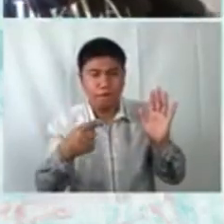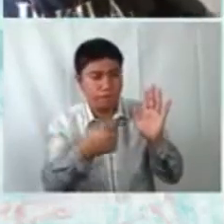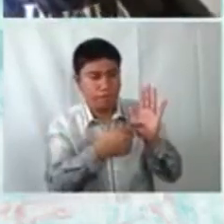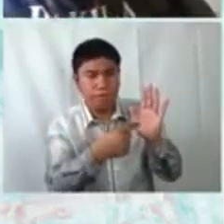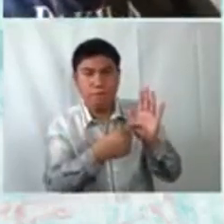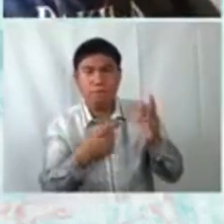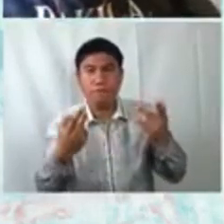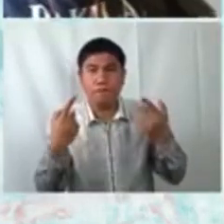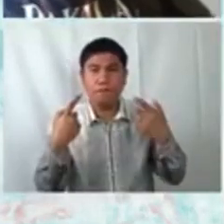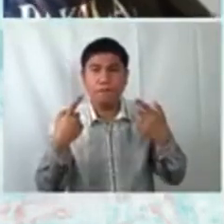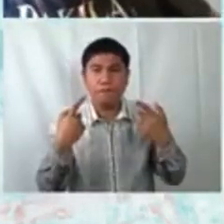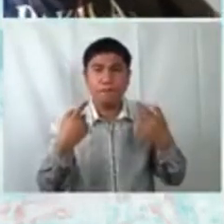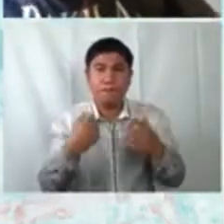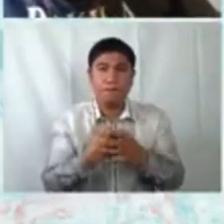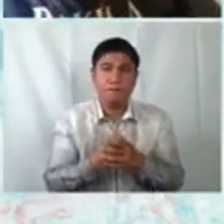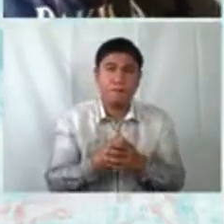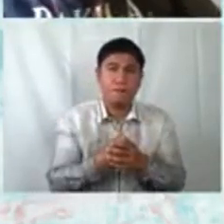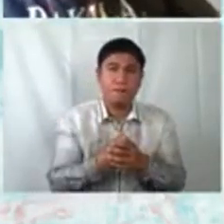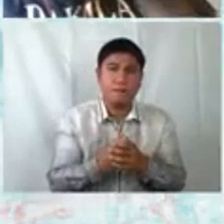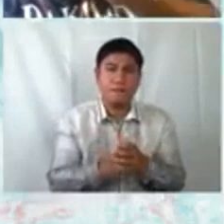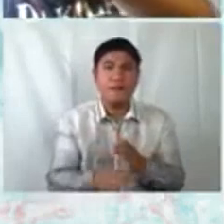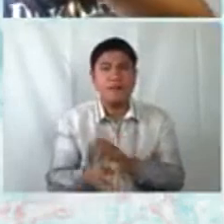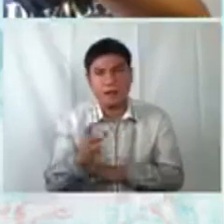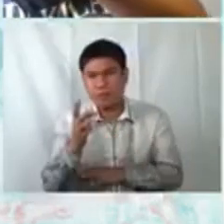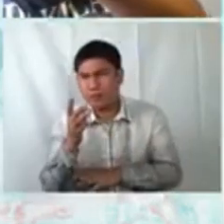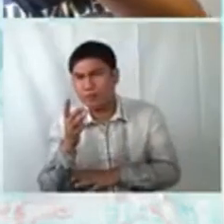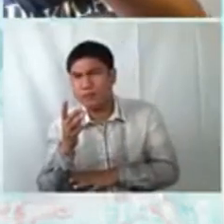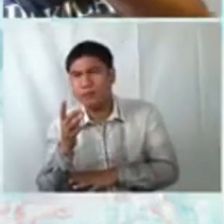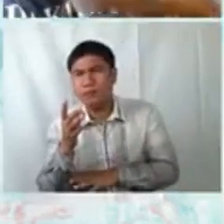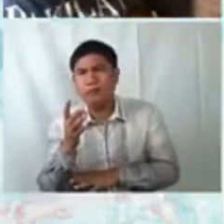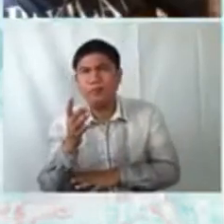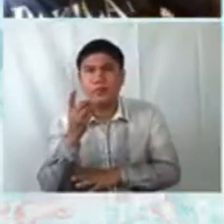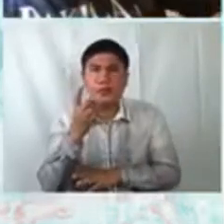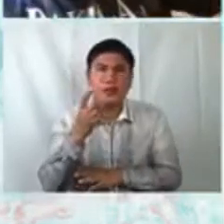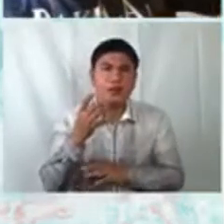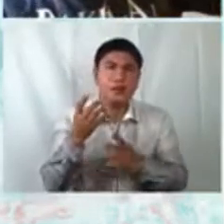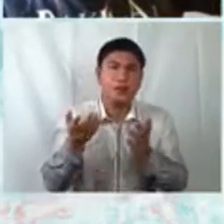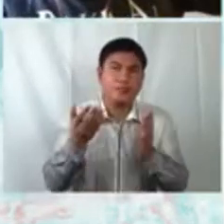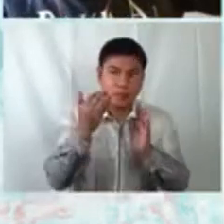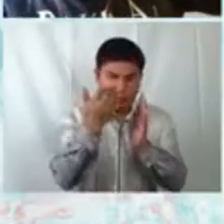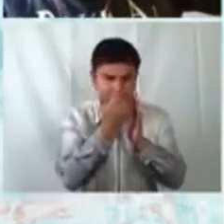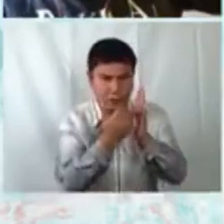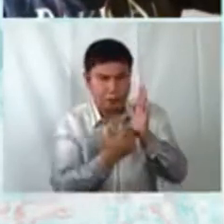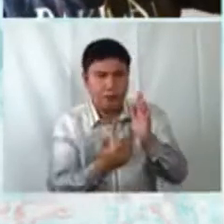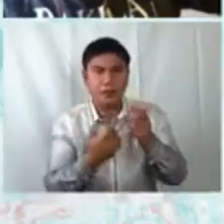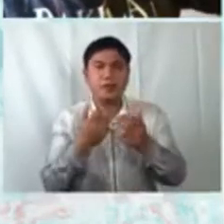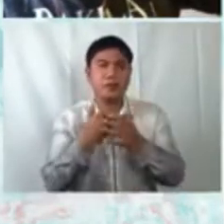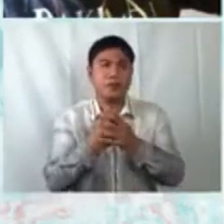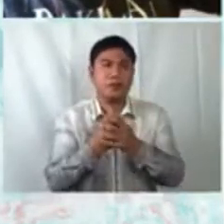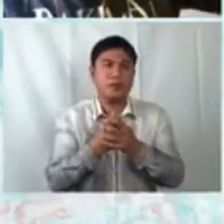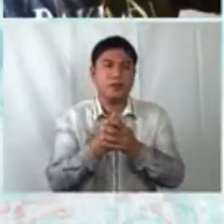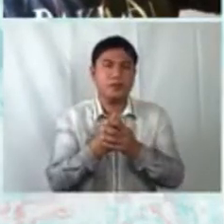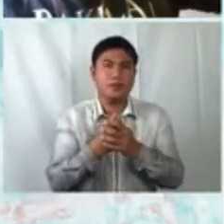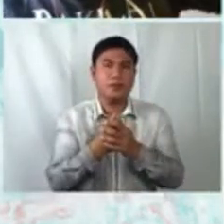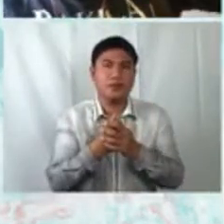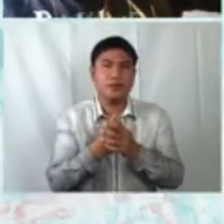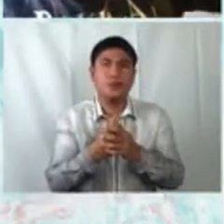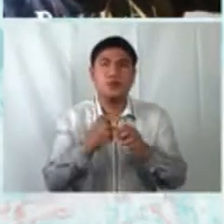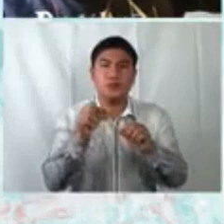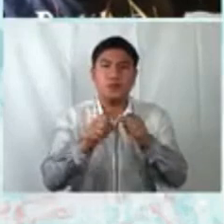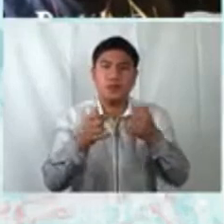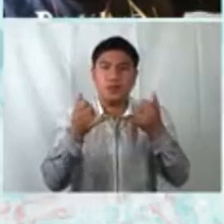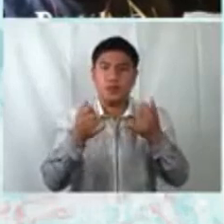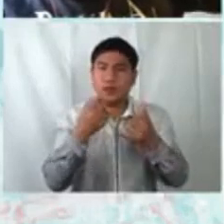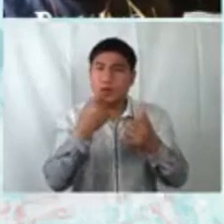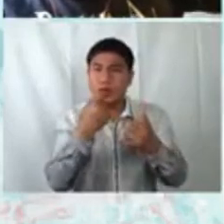May lunch menu, may dinner menu, no? Ito yung dinner menu na nasa harapan ko. No? So,